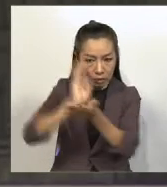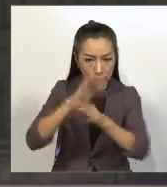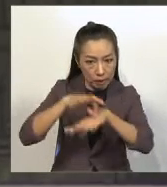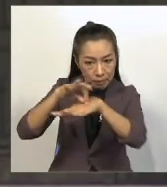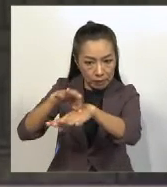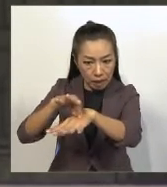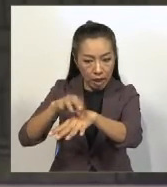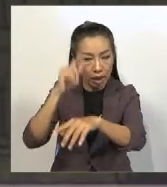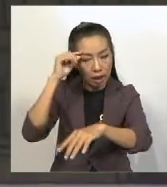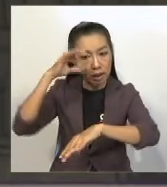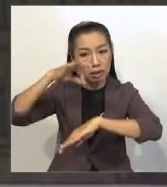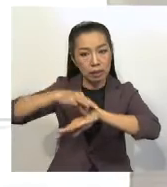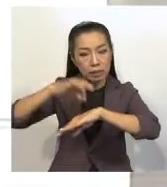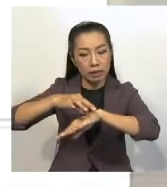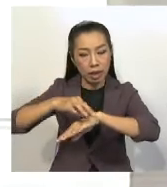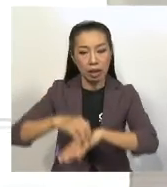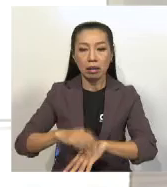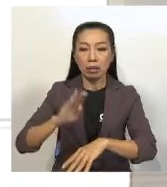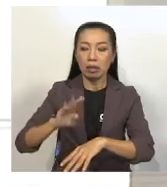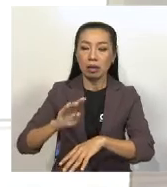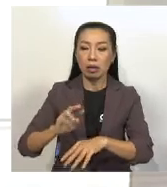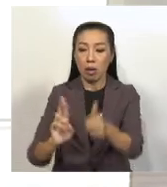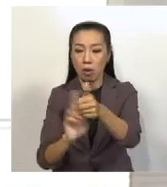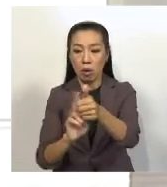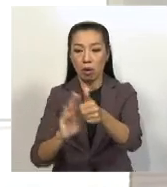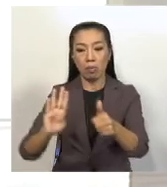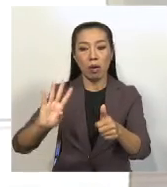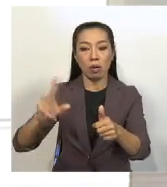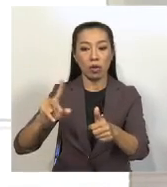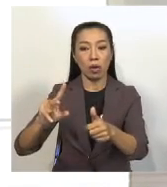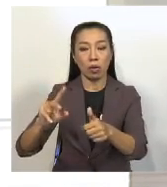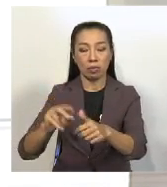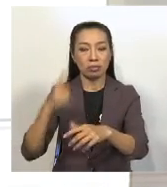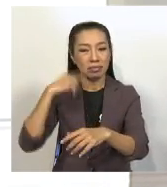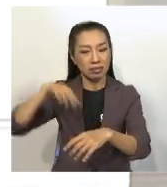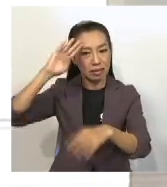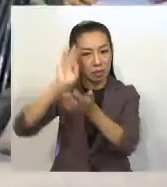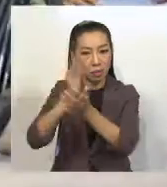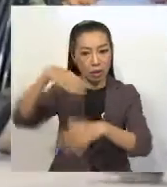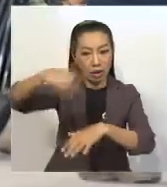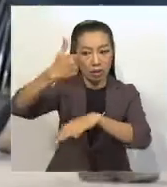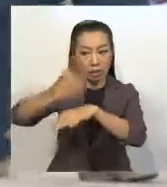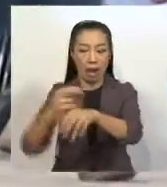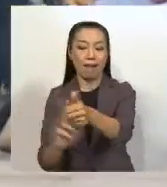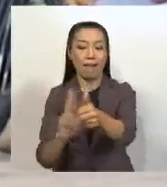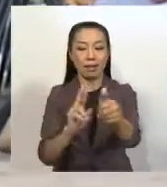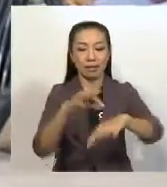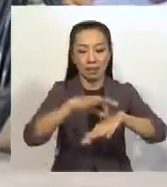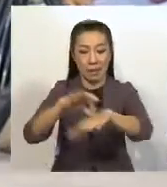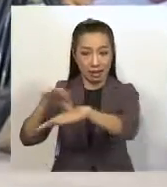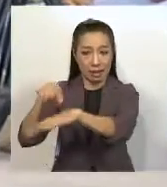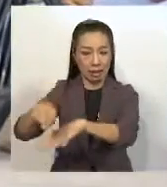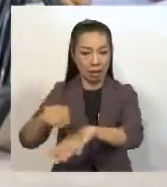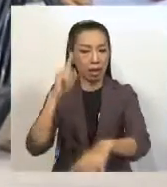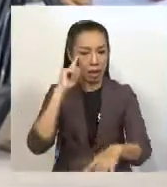ำรวจระดับรองผู้บัญชาการตำรวจแห่งชาติซึ่งผู้บังคับการวาระประจำปี